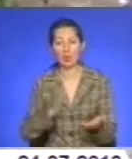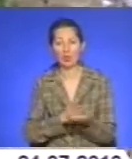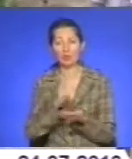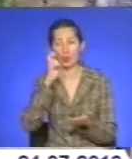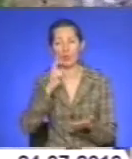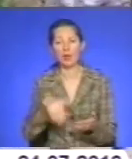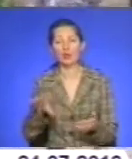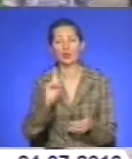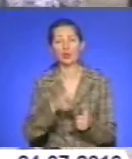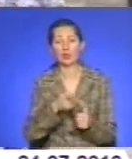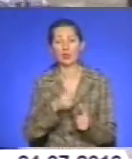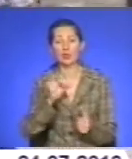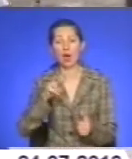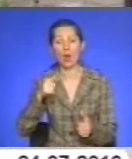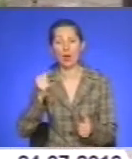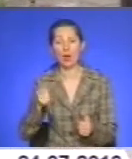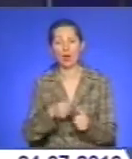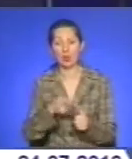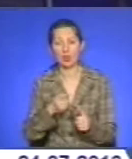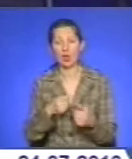носить ім'я Ольга, вітаємо з іменинами.